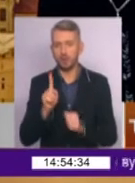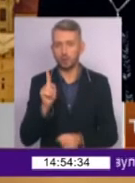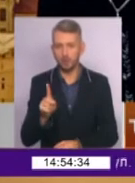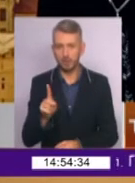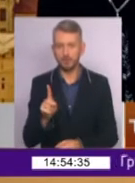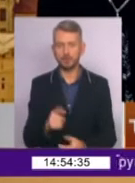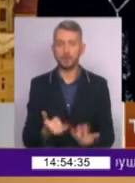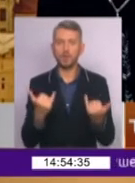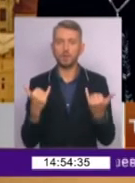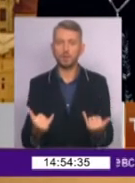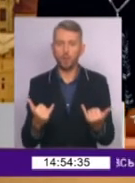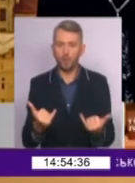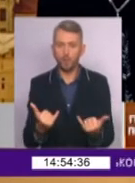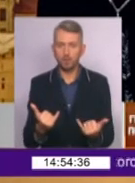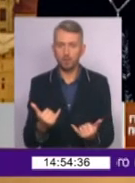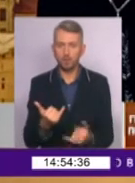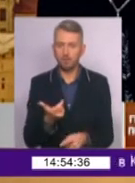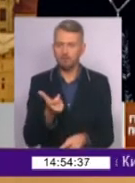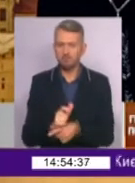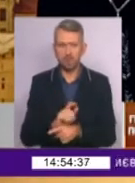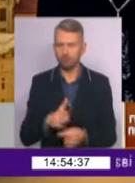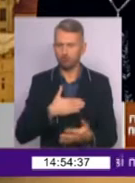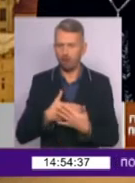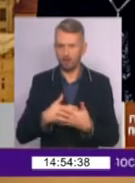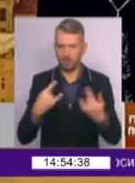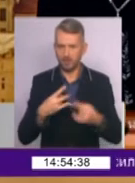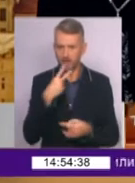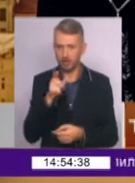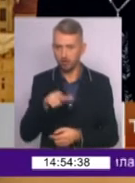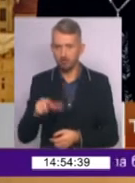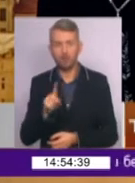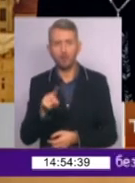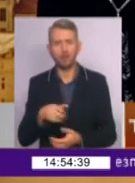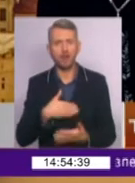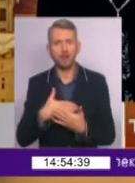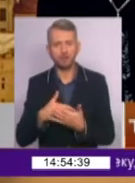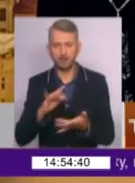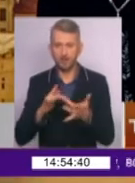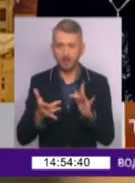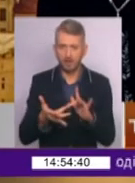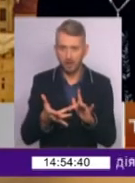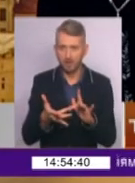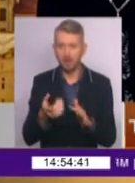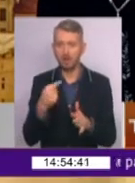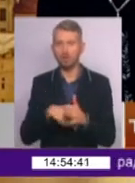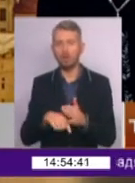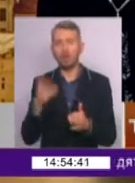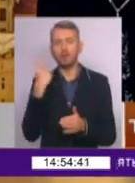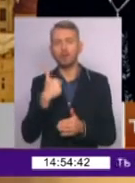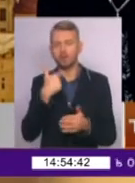223-09-71. Сьогодні не дуже активні телеглядачі, але вони активні в соціальних мережах, бо